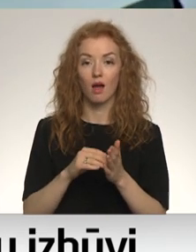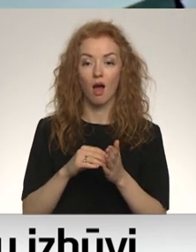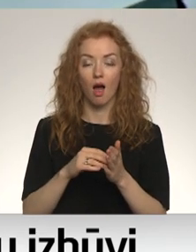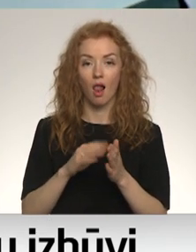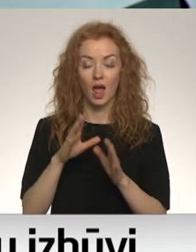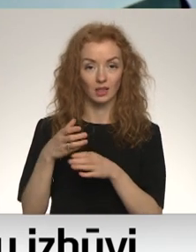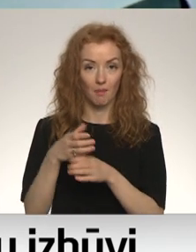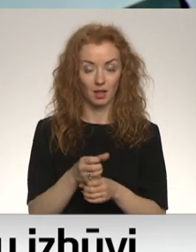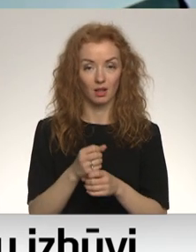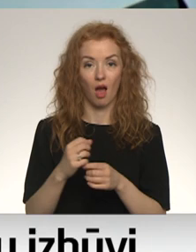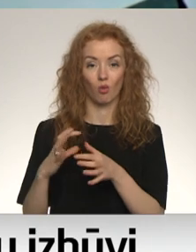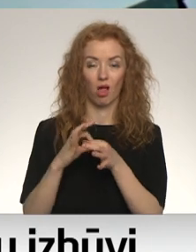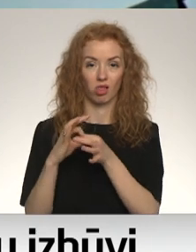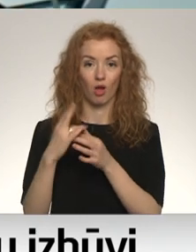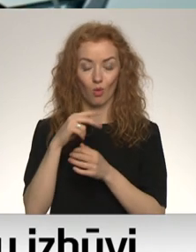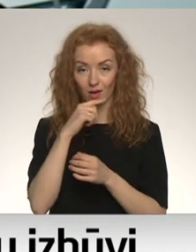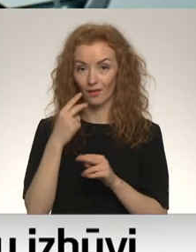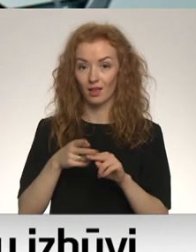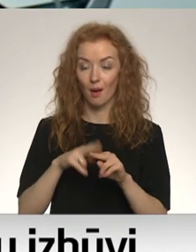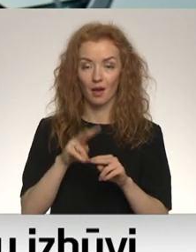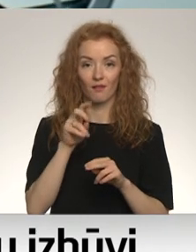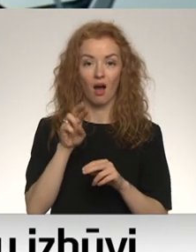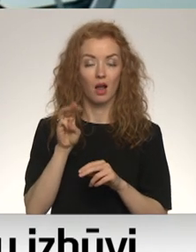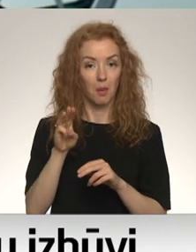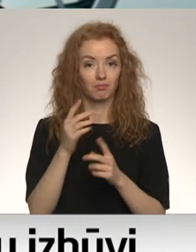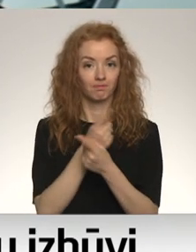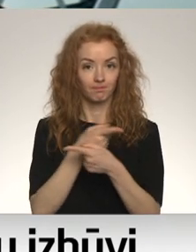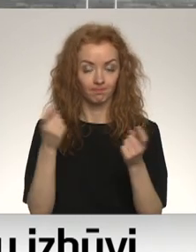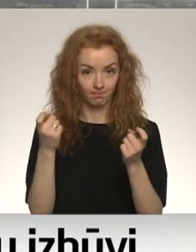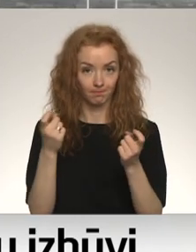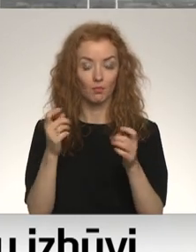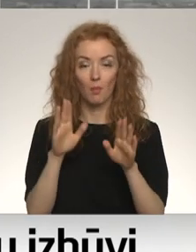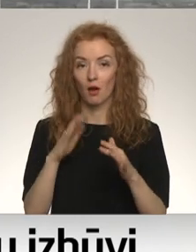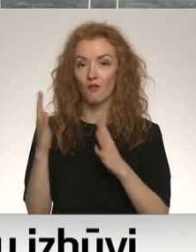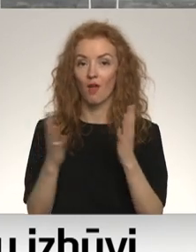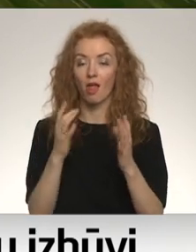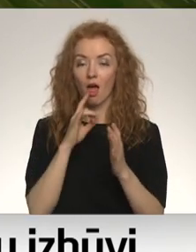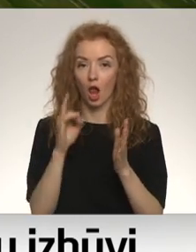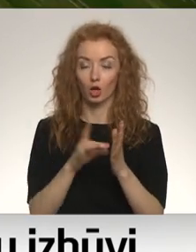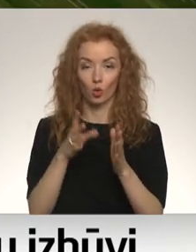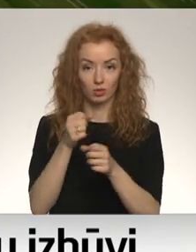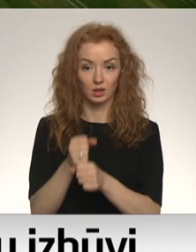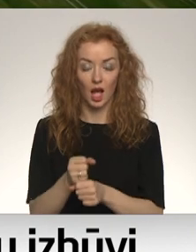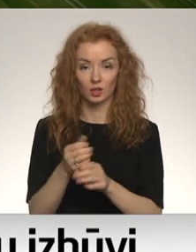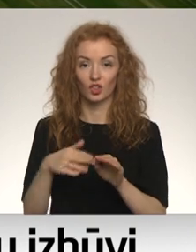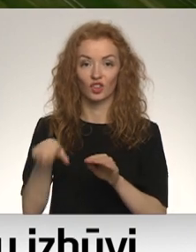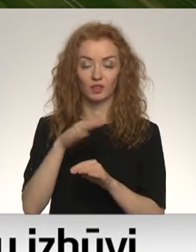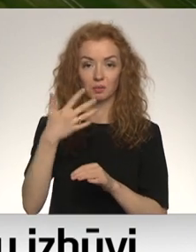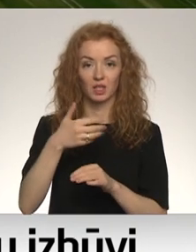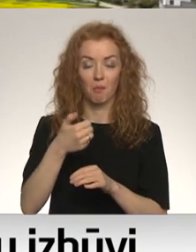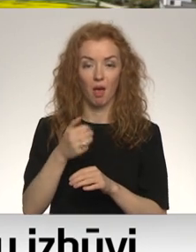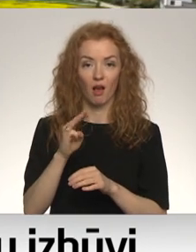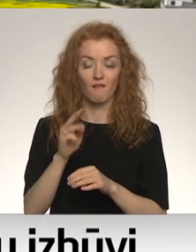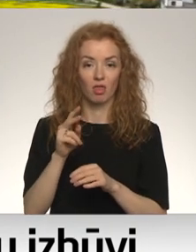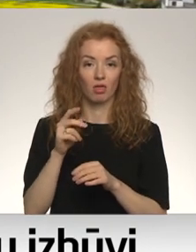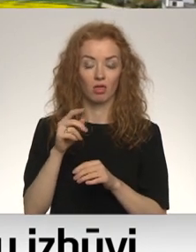atkarības mazināšana ir ļoti svarīga, tāpēc varam prezentējis informatīvo ziņojumu par vēja elektrostaciju virs 50 megavatiem